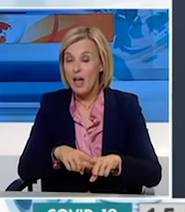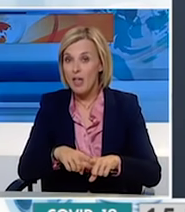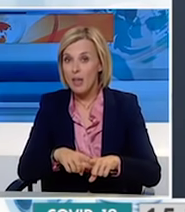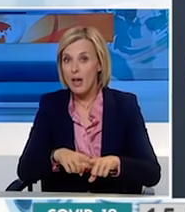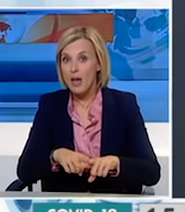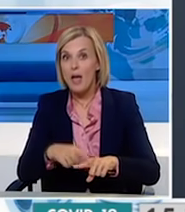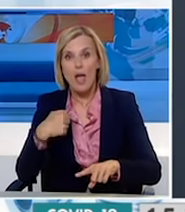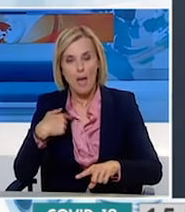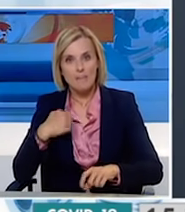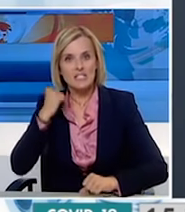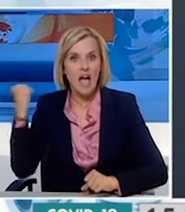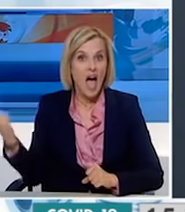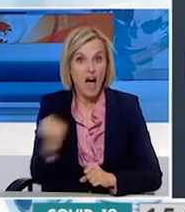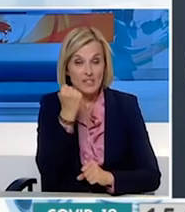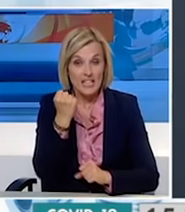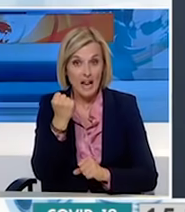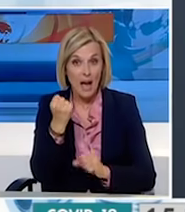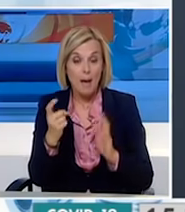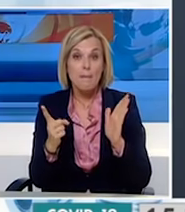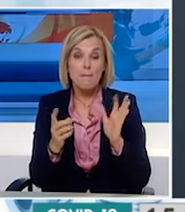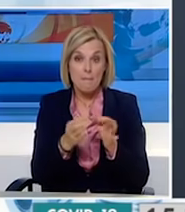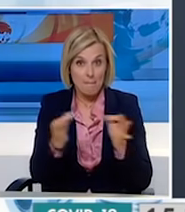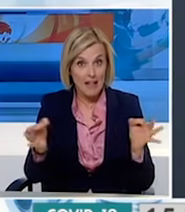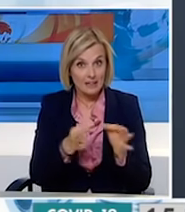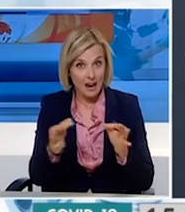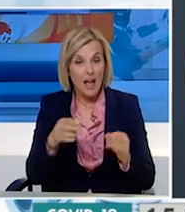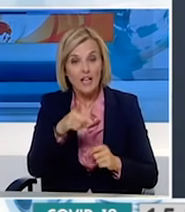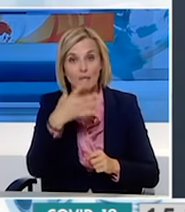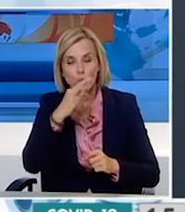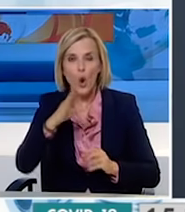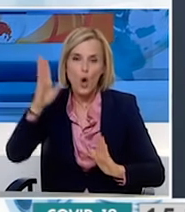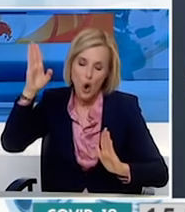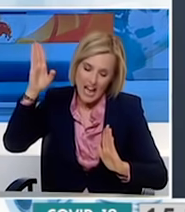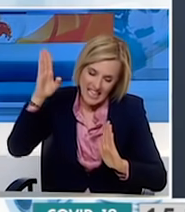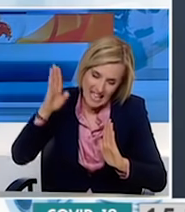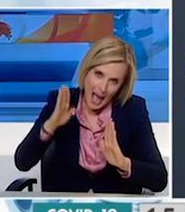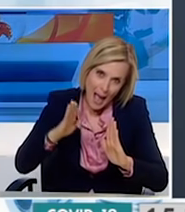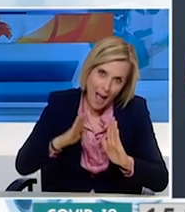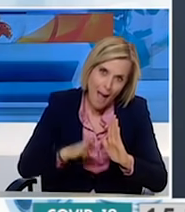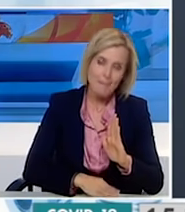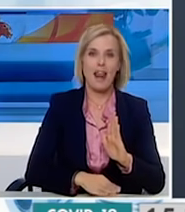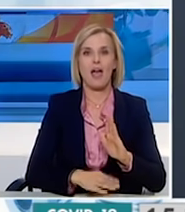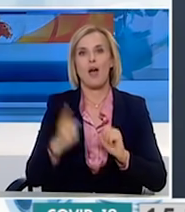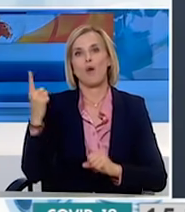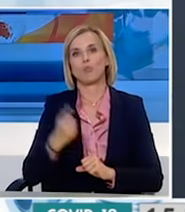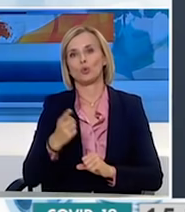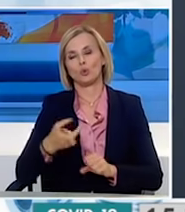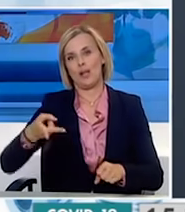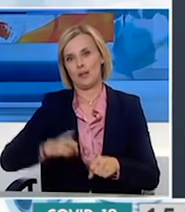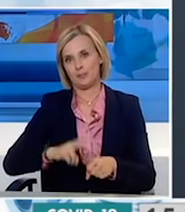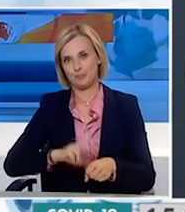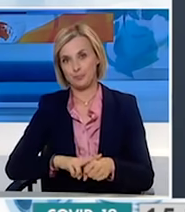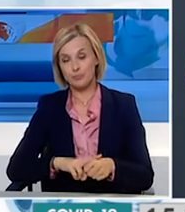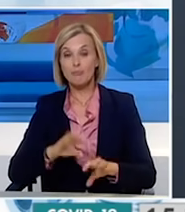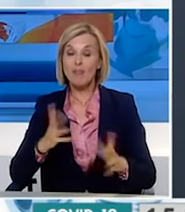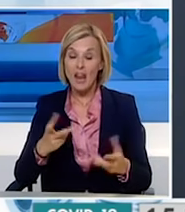πολύ σημαντική παράμετρος για να πέσει το ρο 0 κάτω από το 1, η συμπεριφορά δηλαδή όλων μας. Από εδώ και πέρα, τα μέτρα τα απλά,